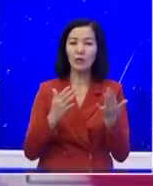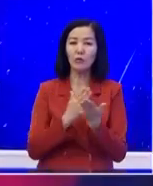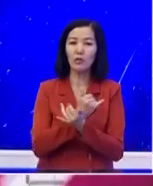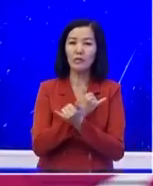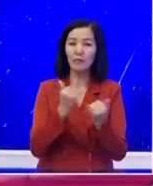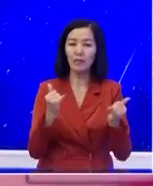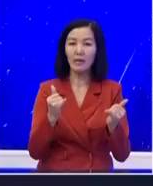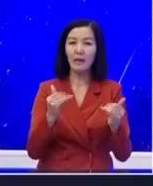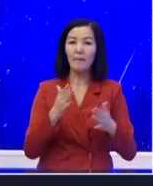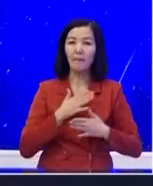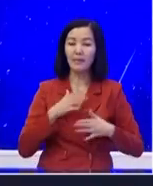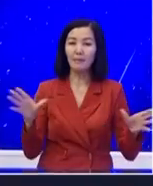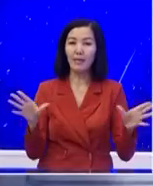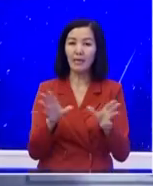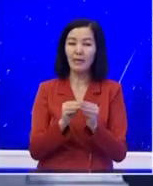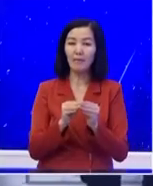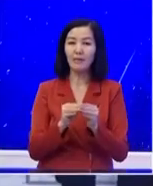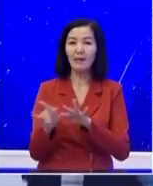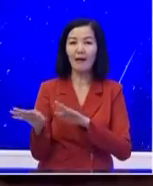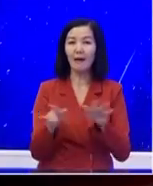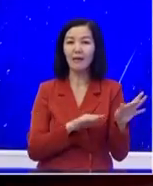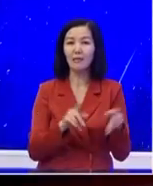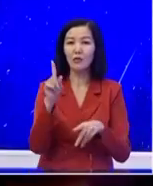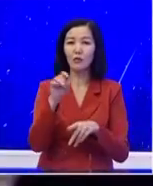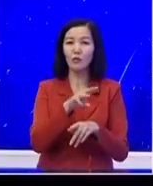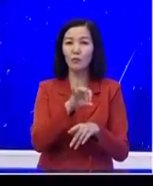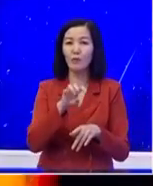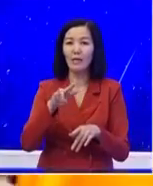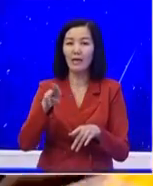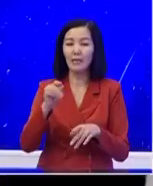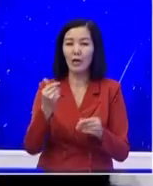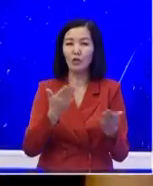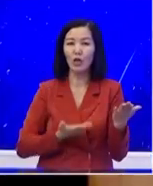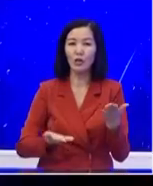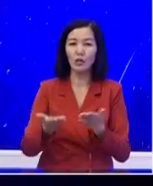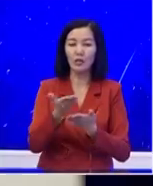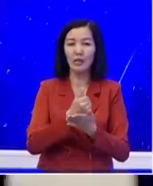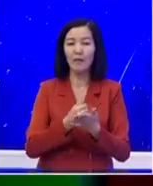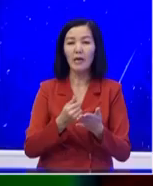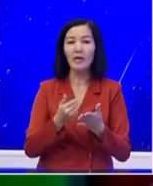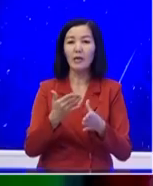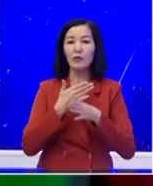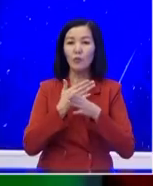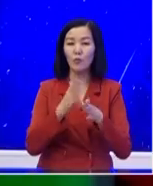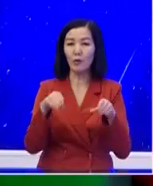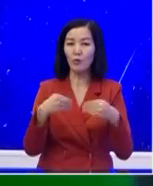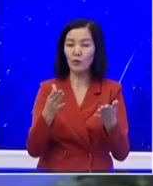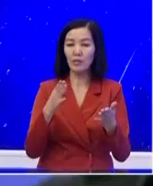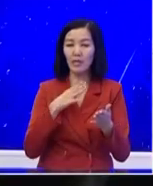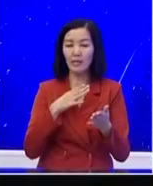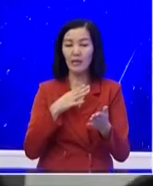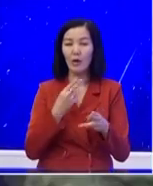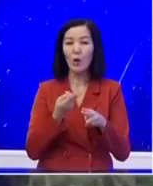акциясы аясында 2000-нан аса меценат 100 миллиард теңгеден астам қаржы жинап, мұқтаж жандарға көмек көрсетті.